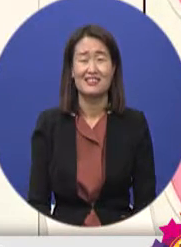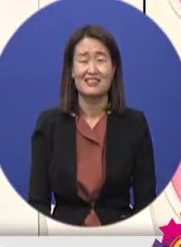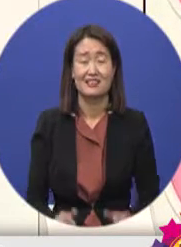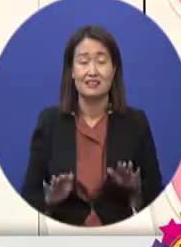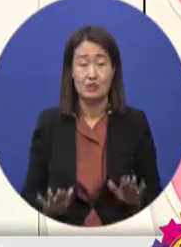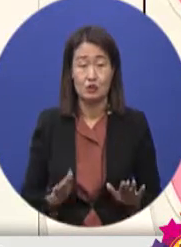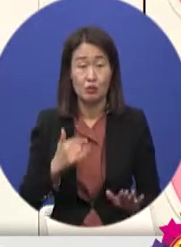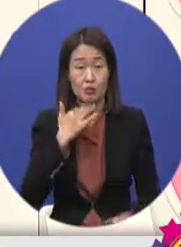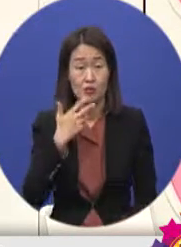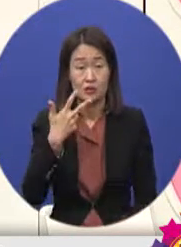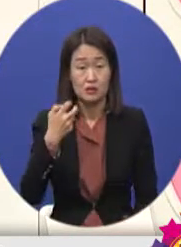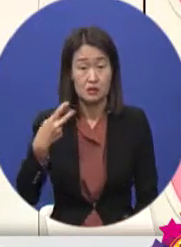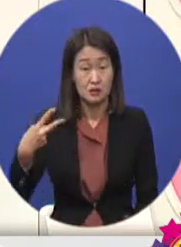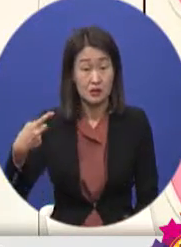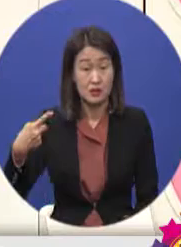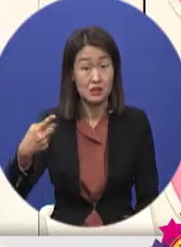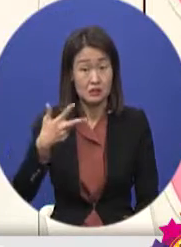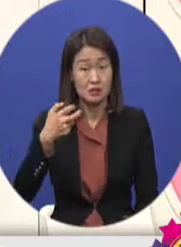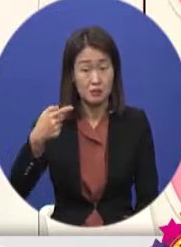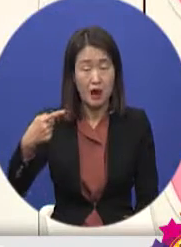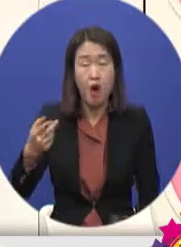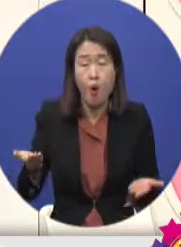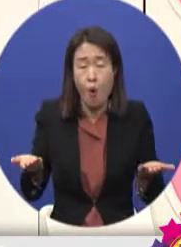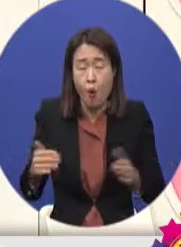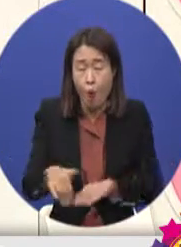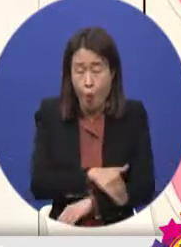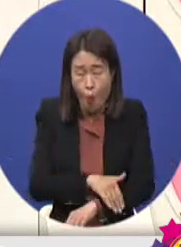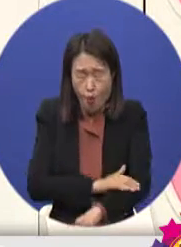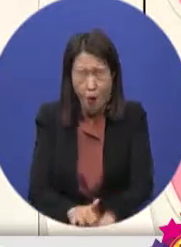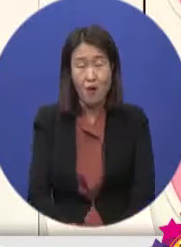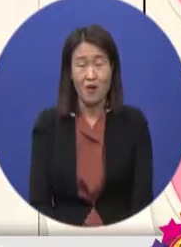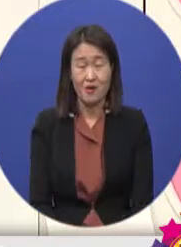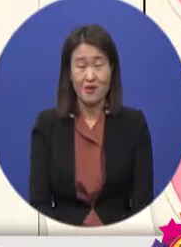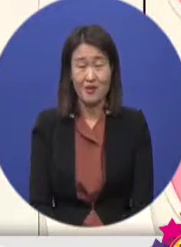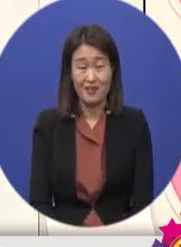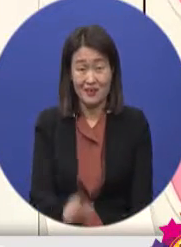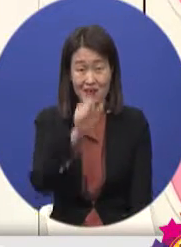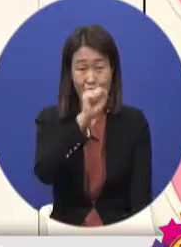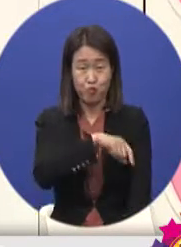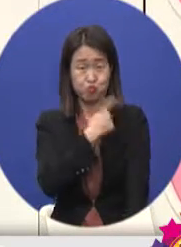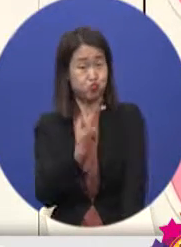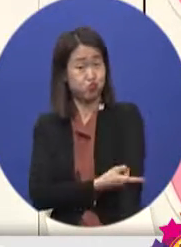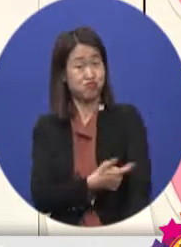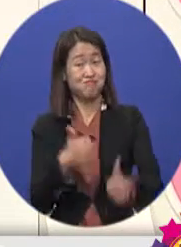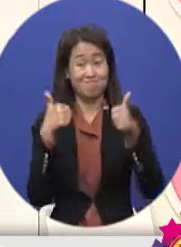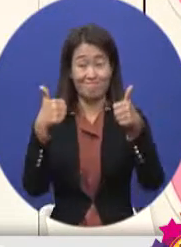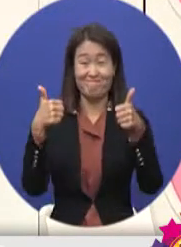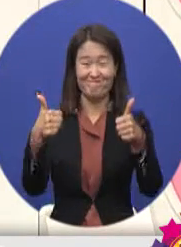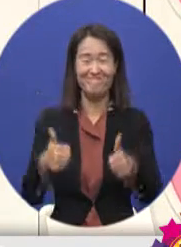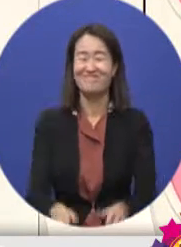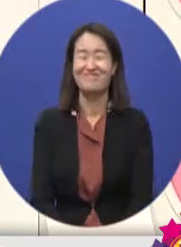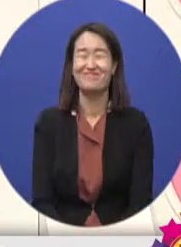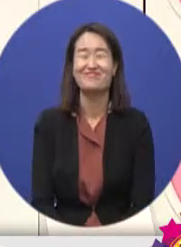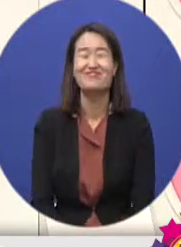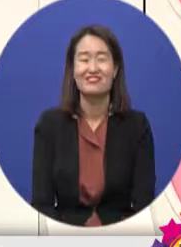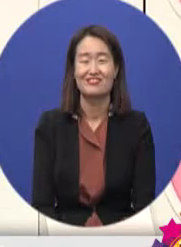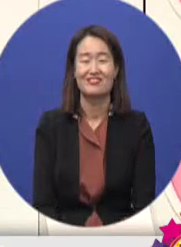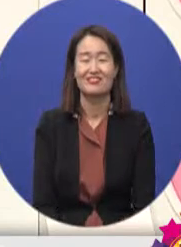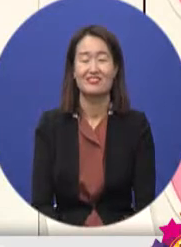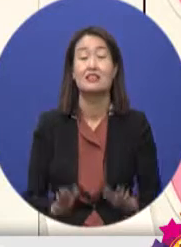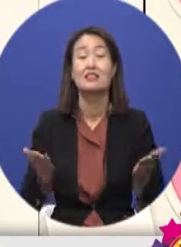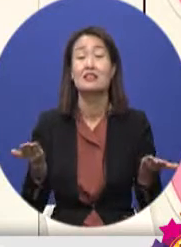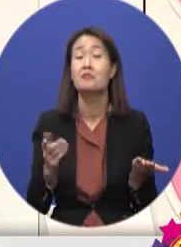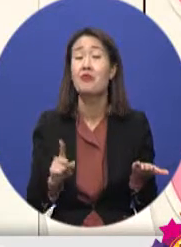지금 71살 되셨는데 예, 예. 직장 다니시는구나. 아, 예, 능력이 고맙습니다. 대단하시네요.